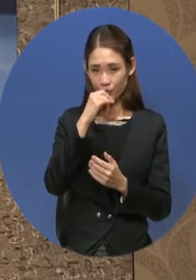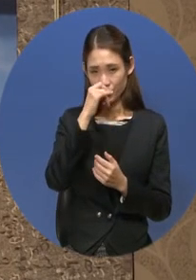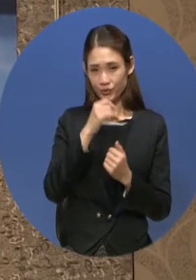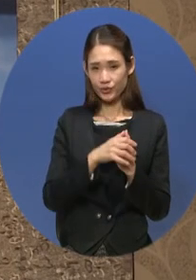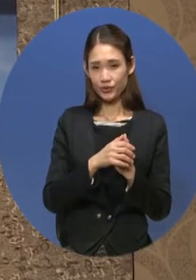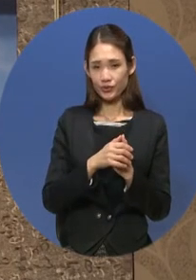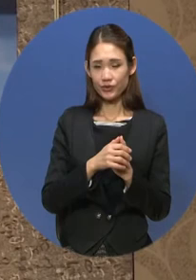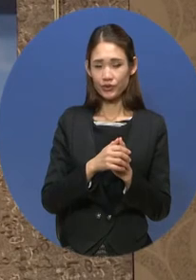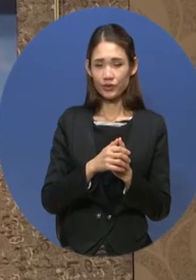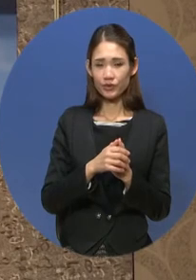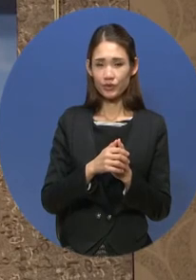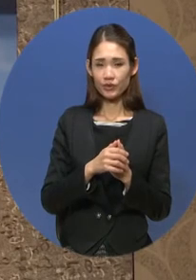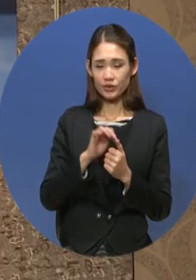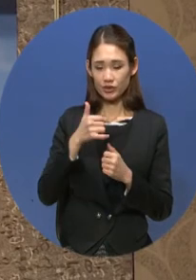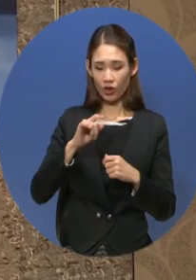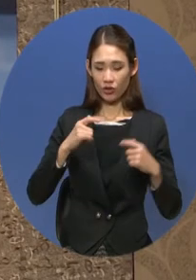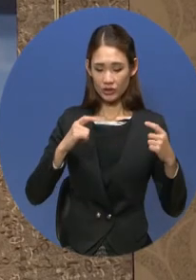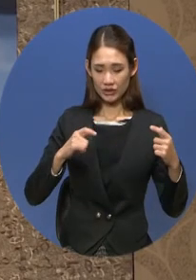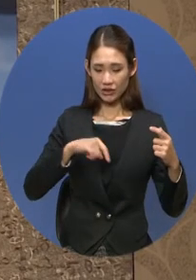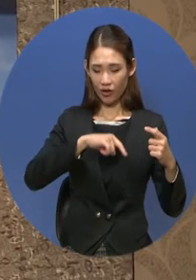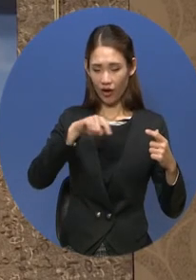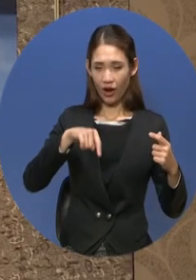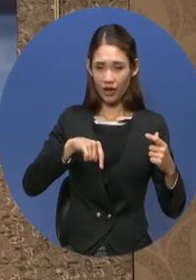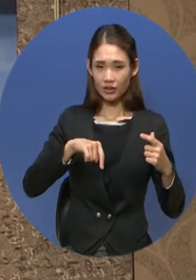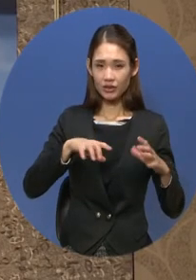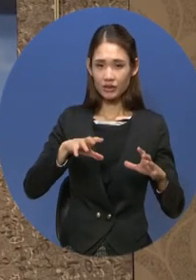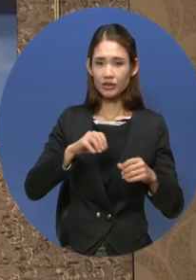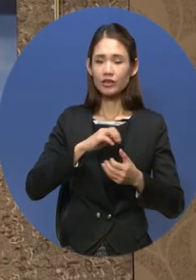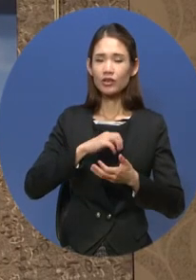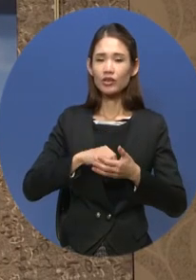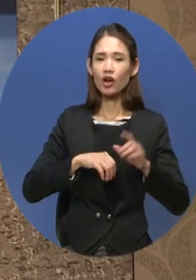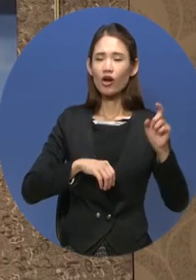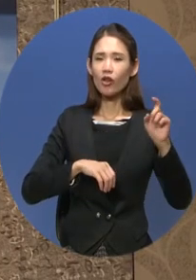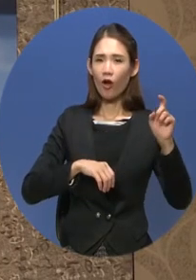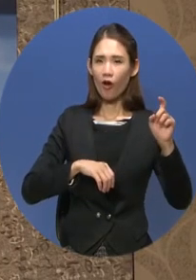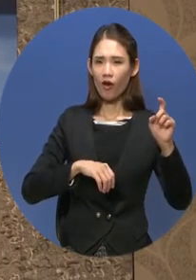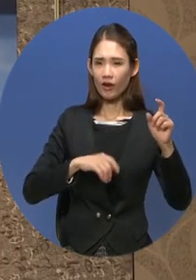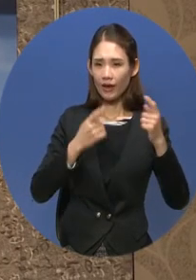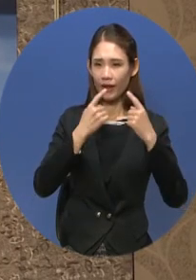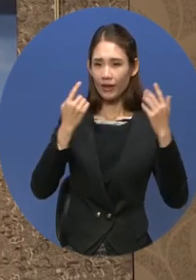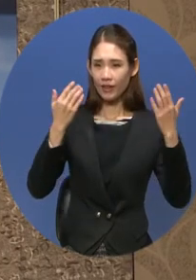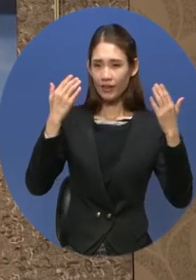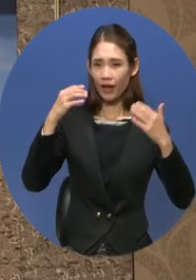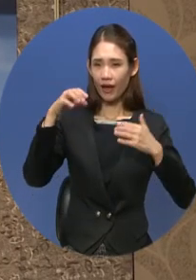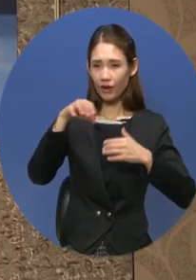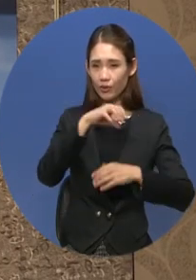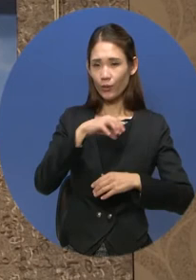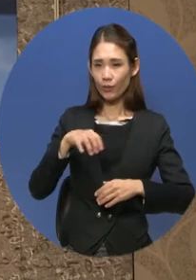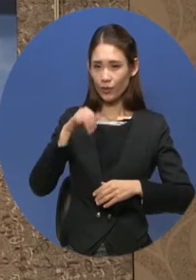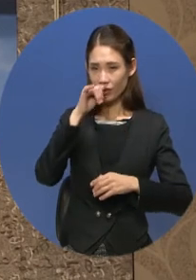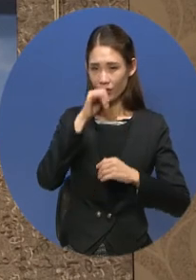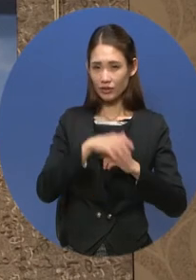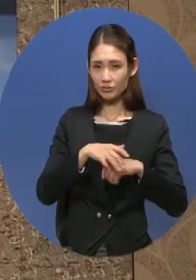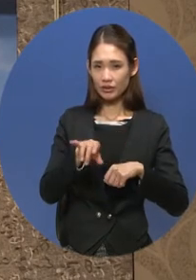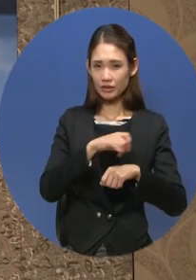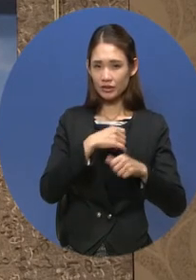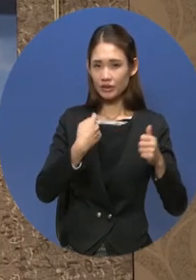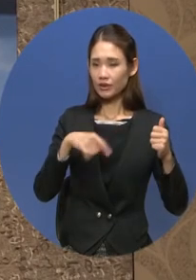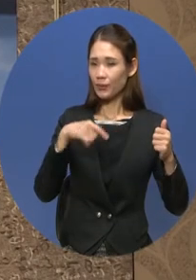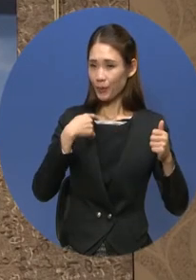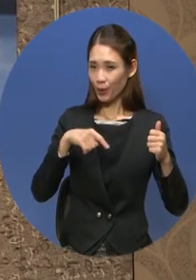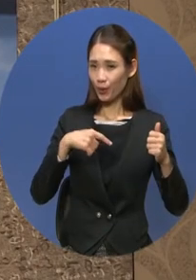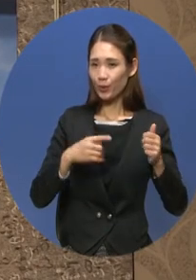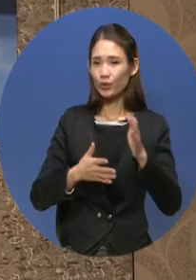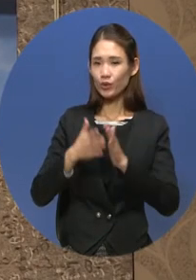네. 제 지역, 우리 천안 지역에 한 10여 개 대학교가 있어요. 네. 특별한 교육 도시입니다.